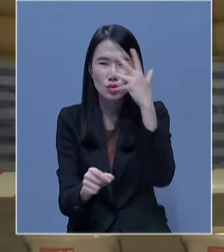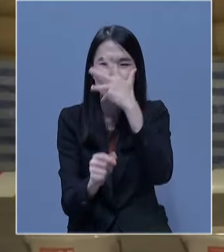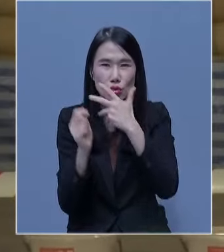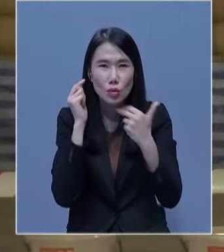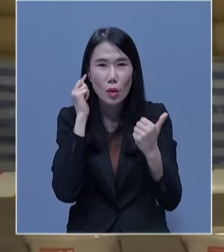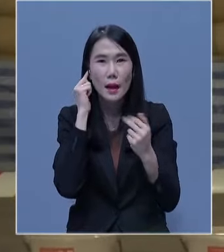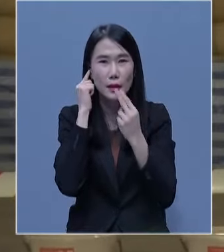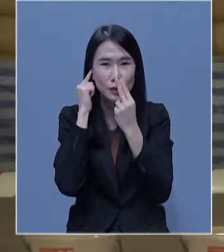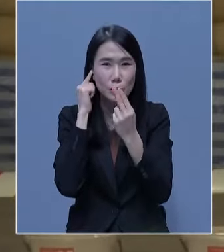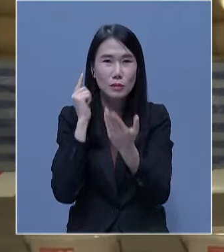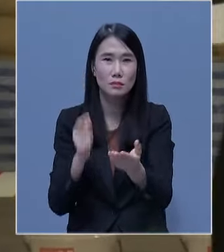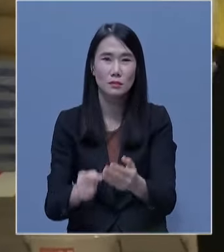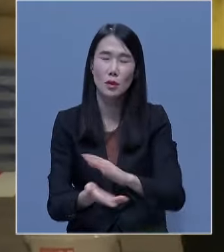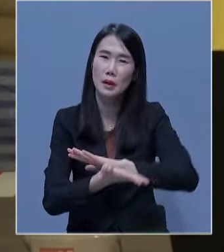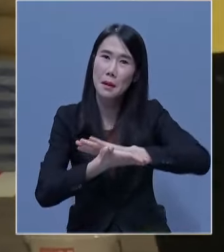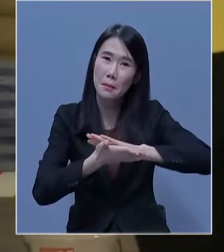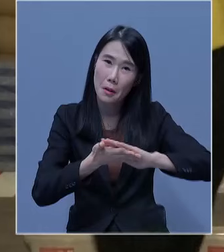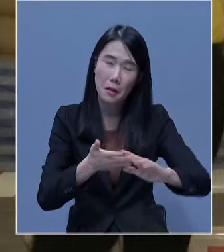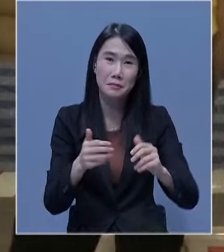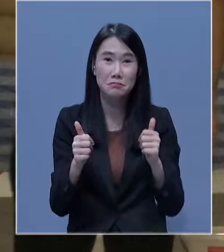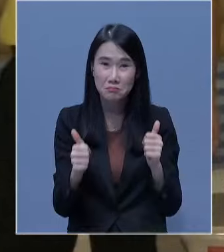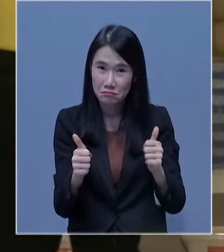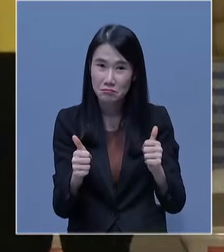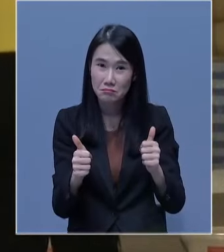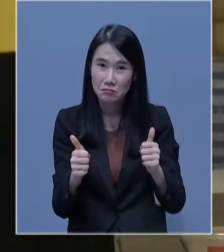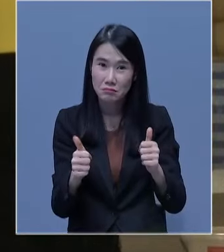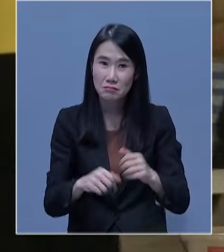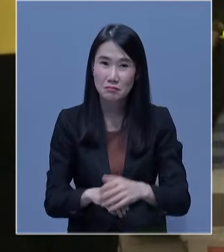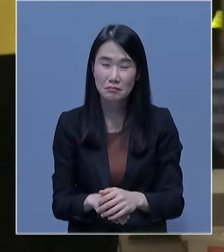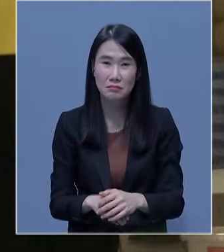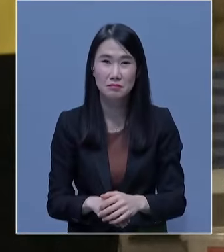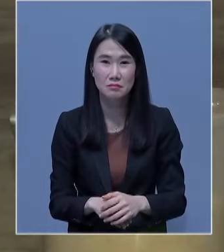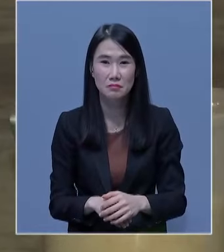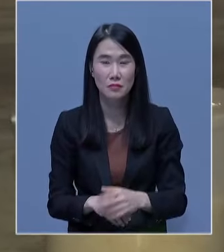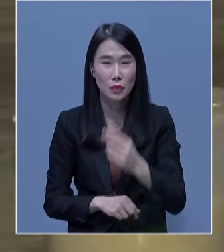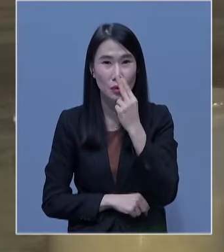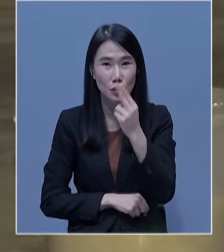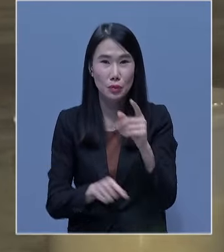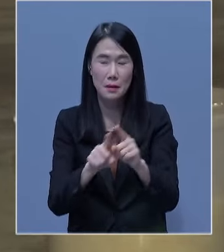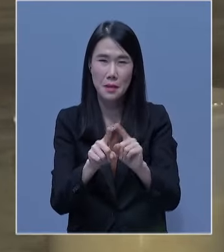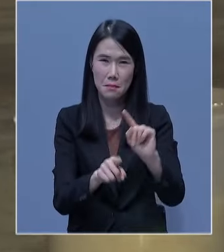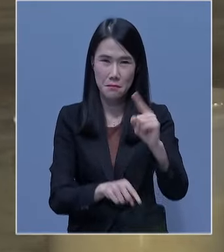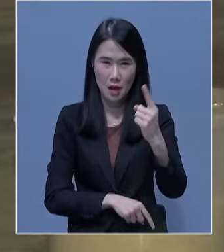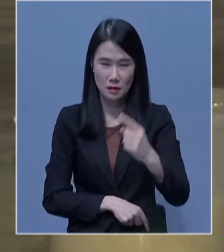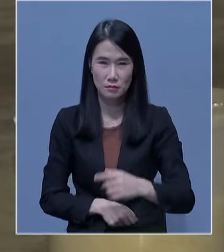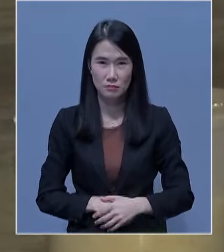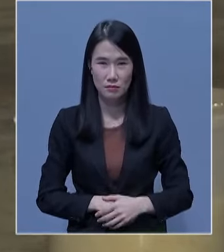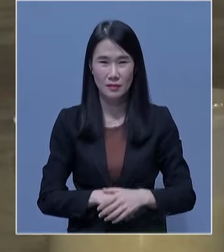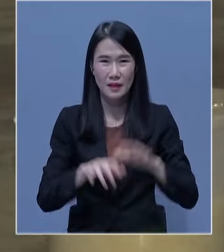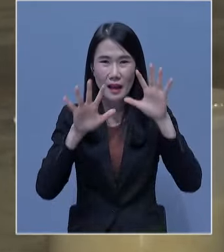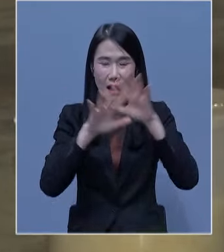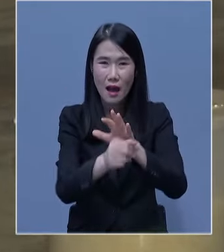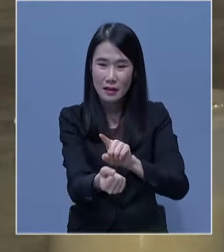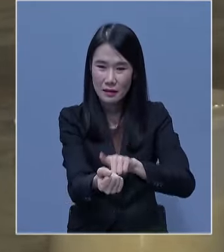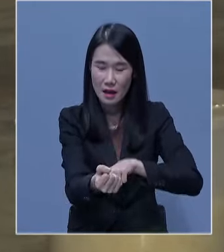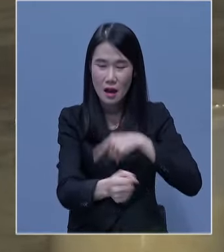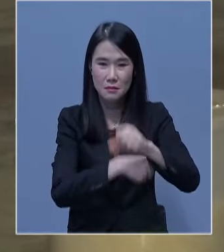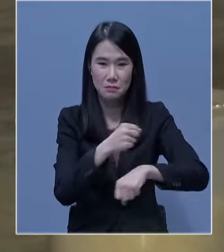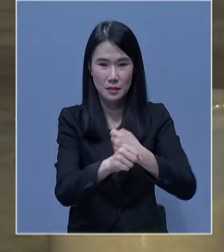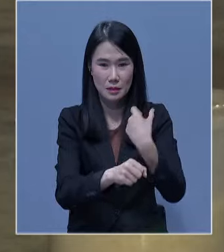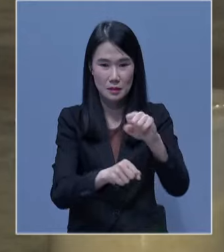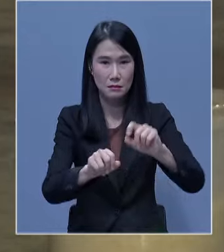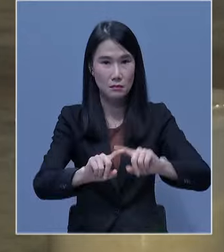เนี่ยๆๆคุณหมอวรงบอกกระสอบเรียงสวยมากแล้วกระสอบยังดูแบบดึงดูใหม่นะดูไม่เหมือนข้าวที่เก็บมา10ปี